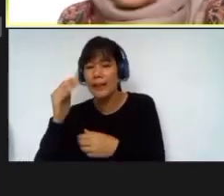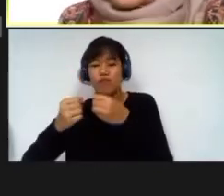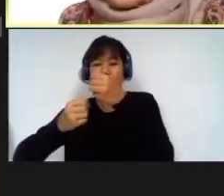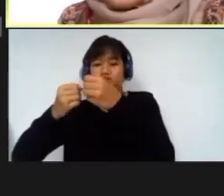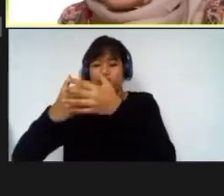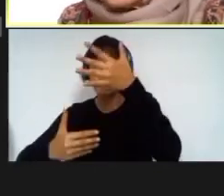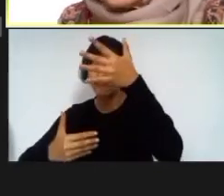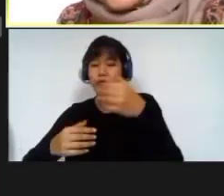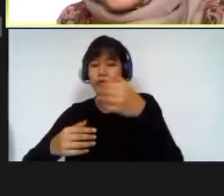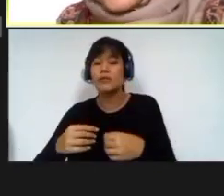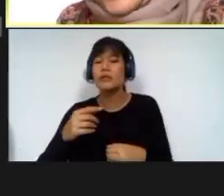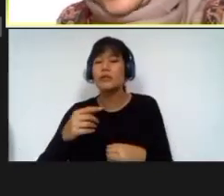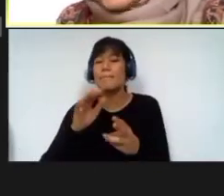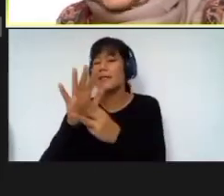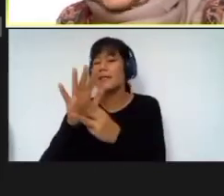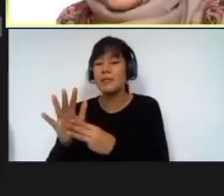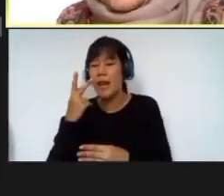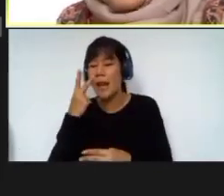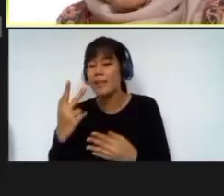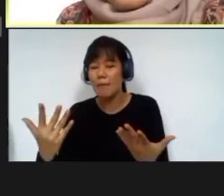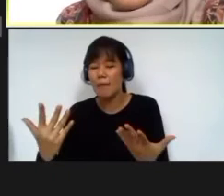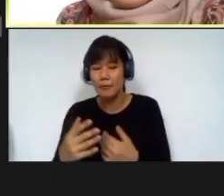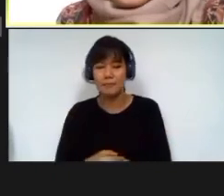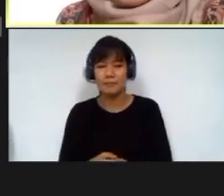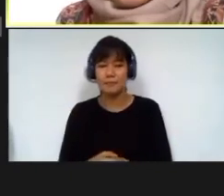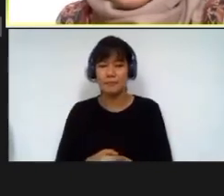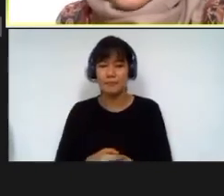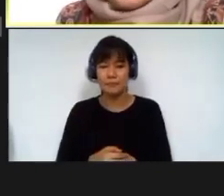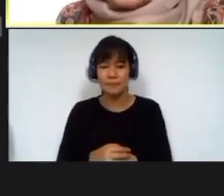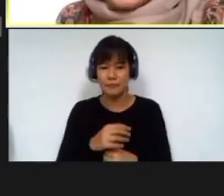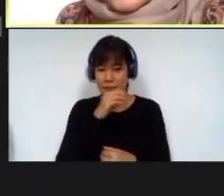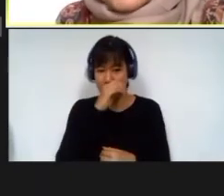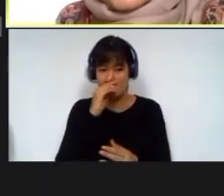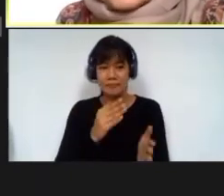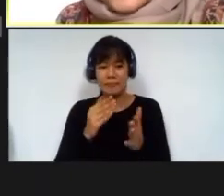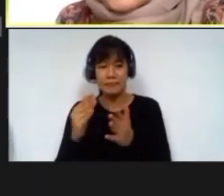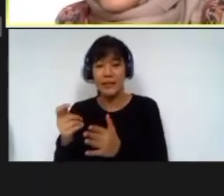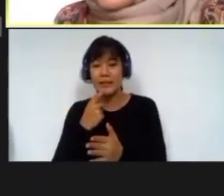yang mesti kita lihat di sana gitu.